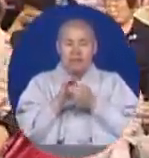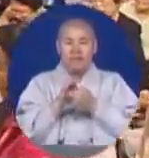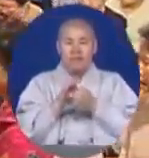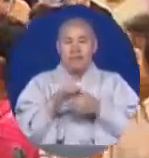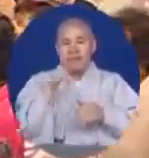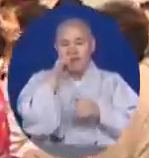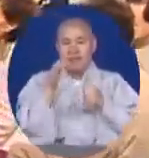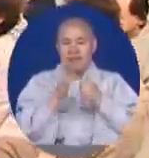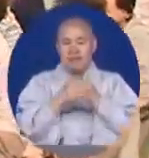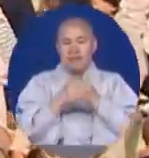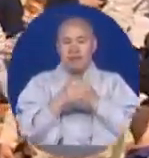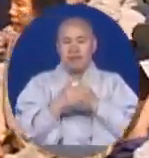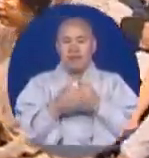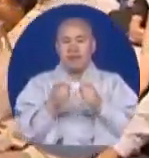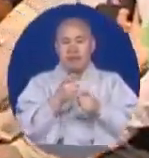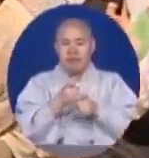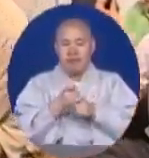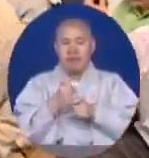됩니다.